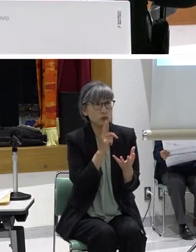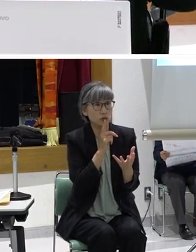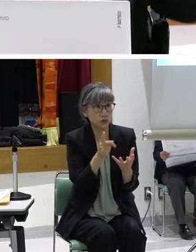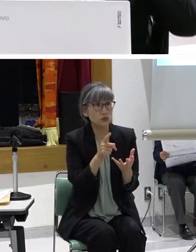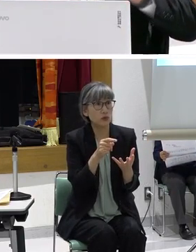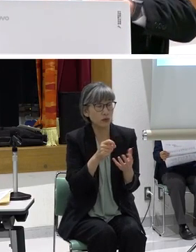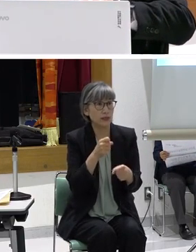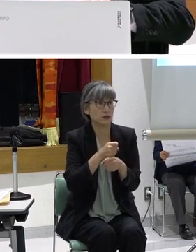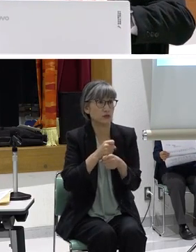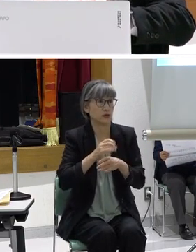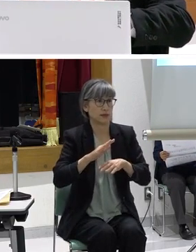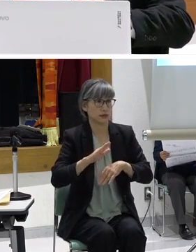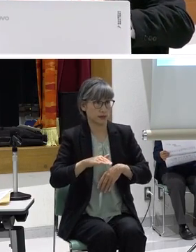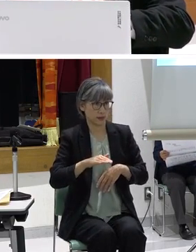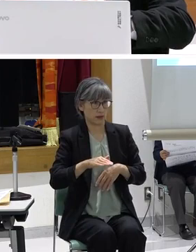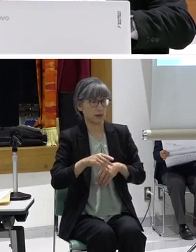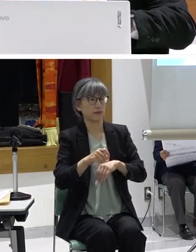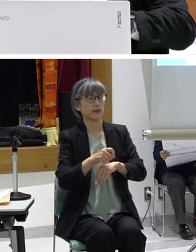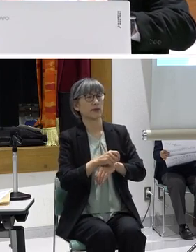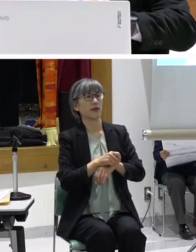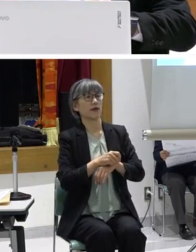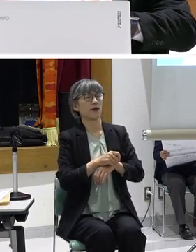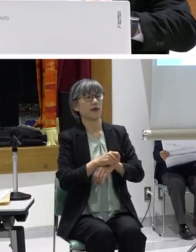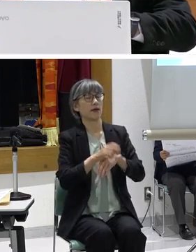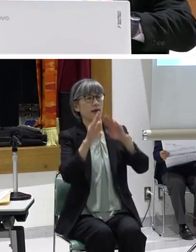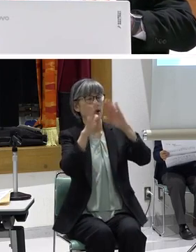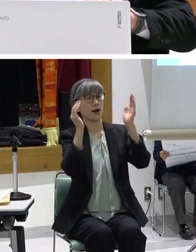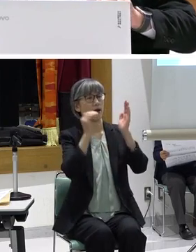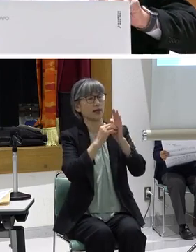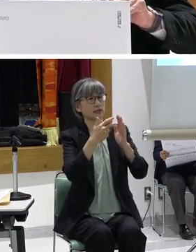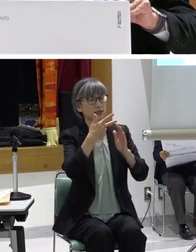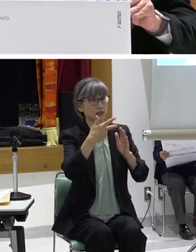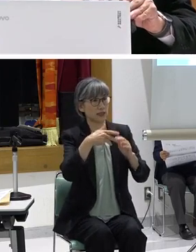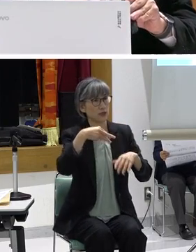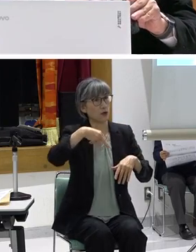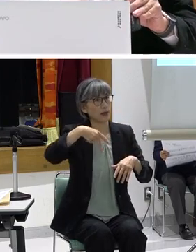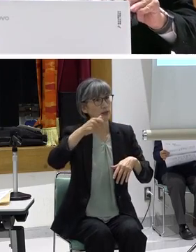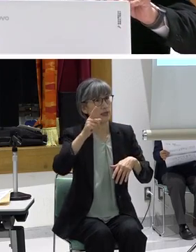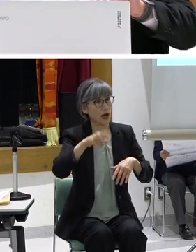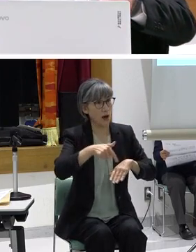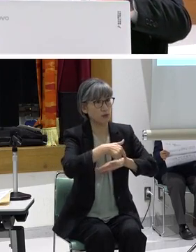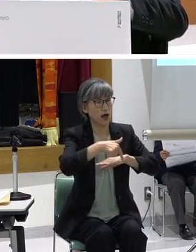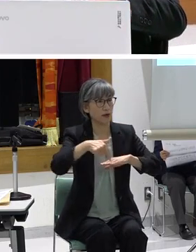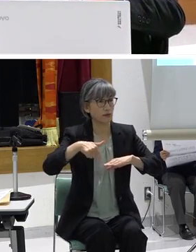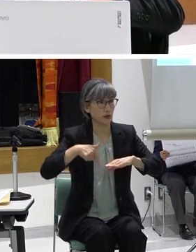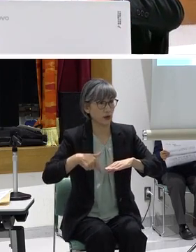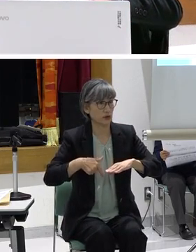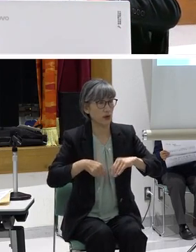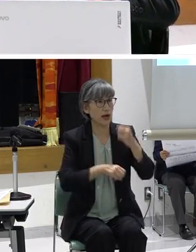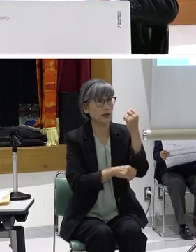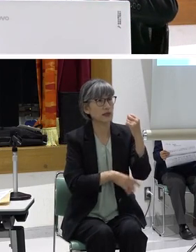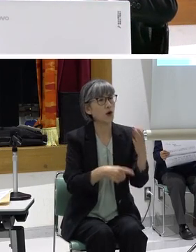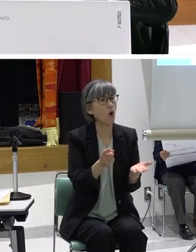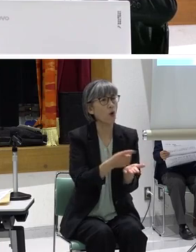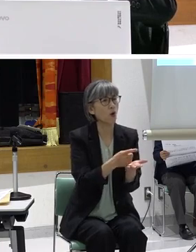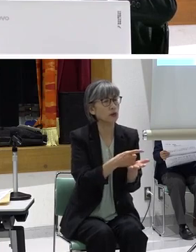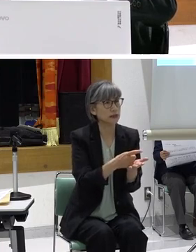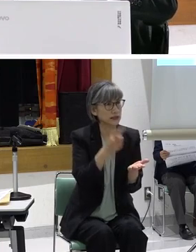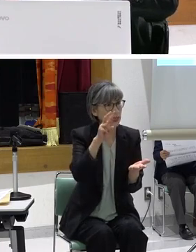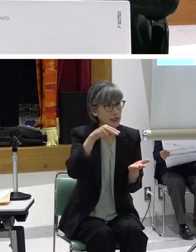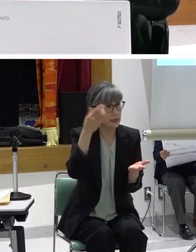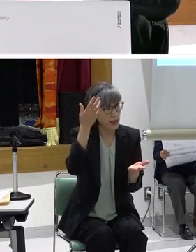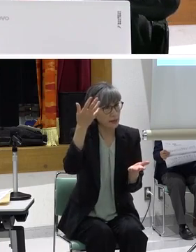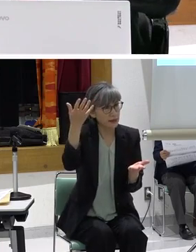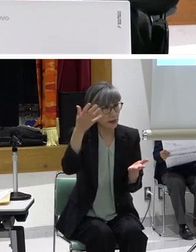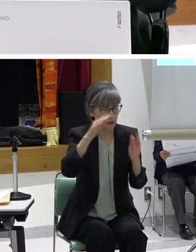ね。で特に明石市のマスタープランは基本理念とか基本方針がかなりの分量を占めます